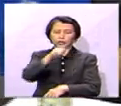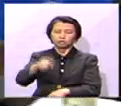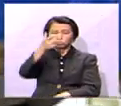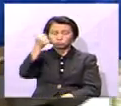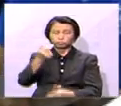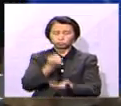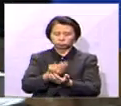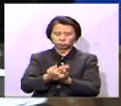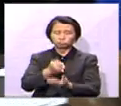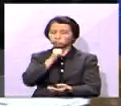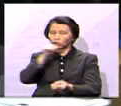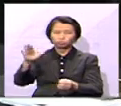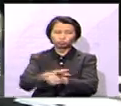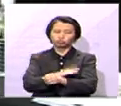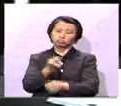kekurangan dana